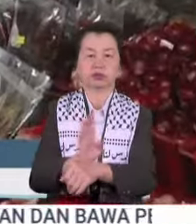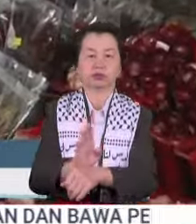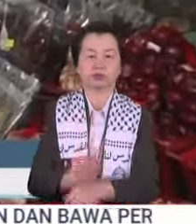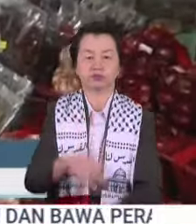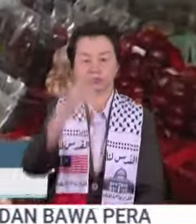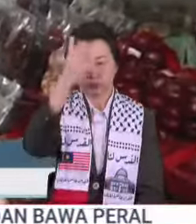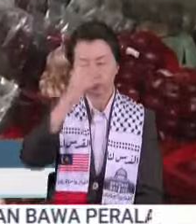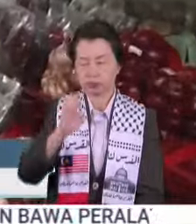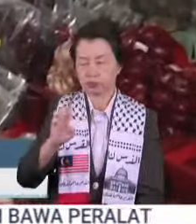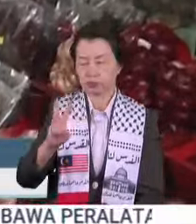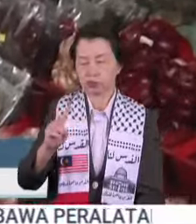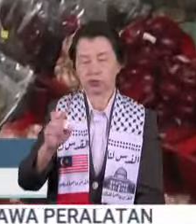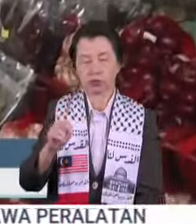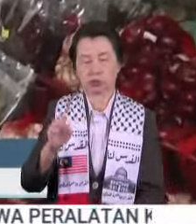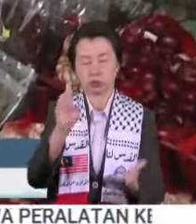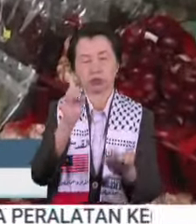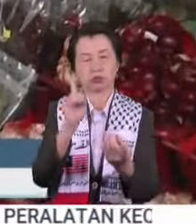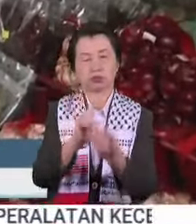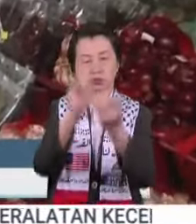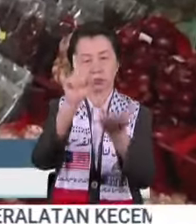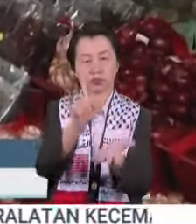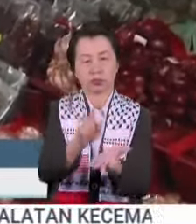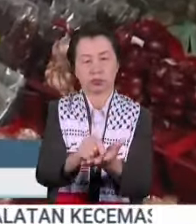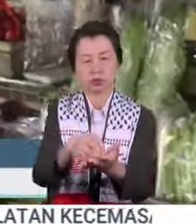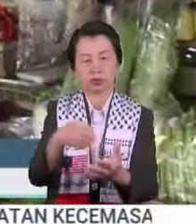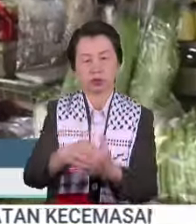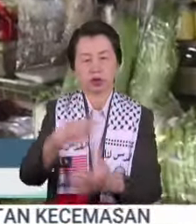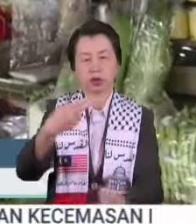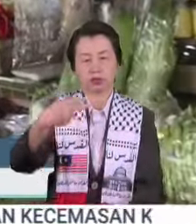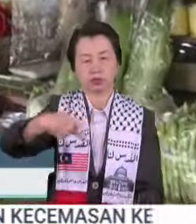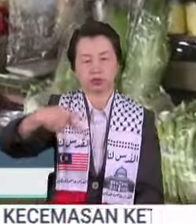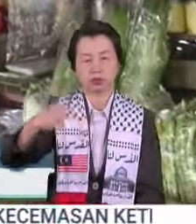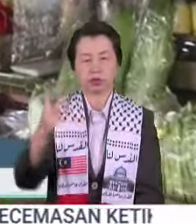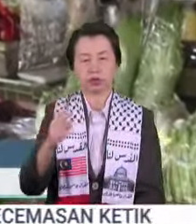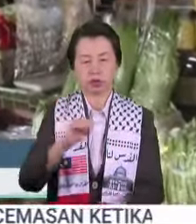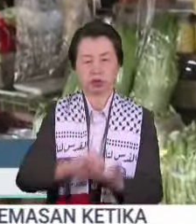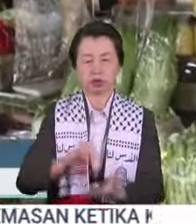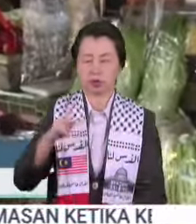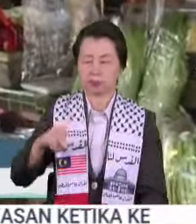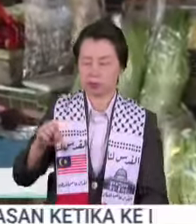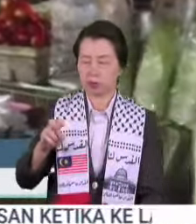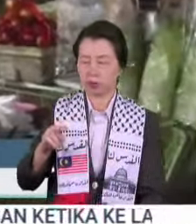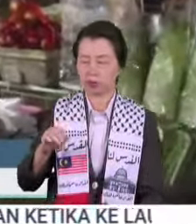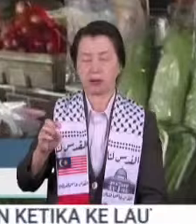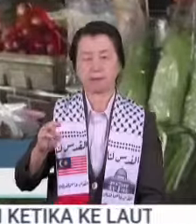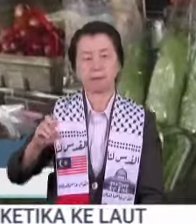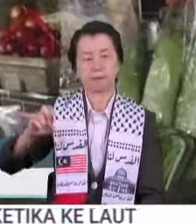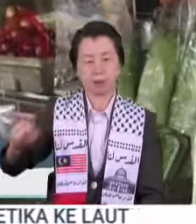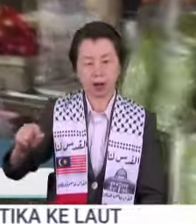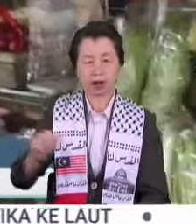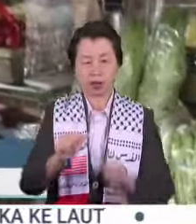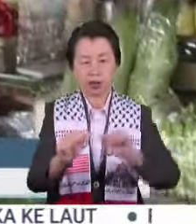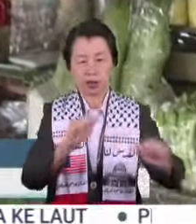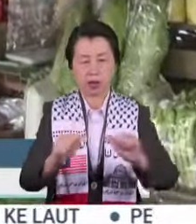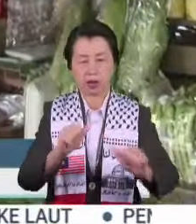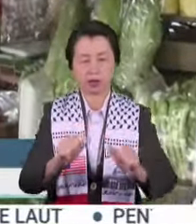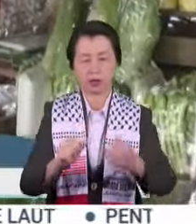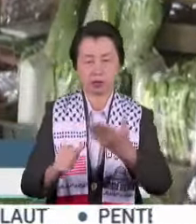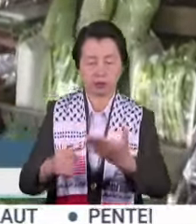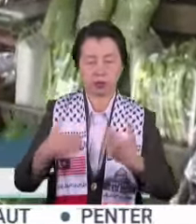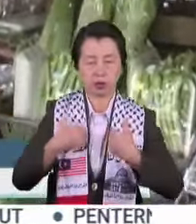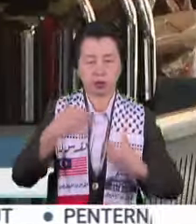Datuk Iwan ditemui media dalam program rakaman hppk di penampang antara aktiviti menarik sepanjang